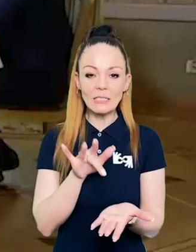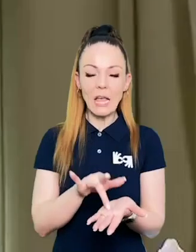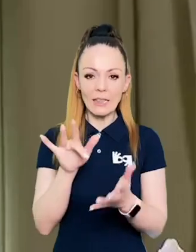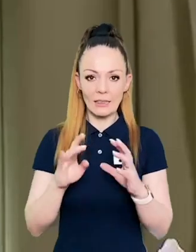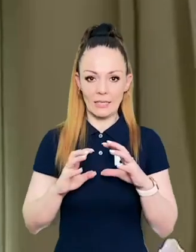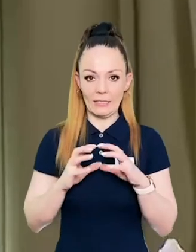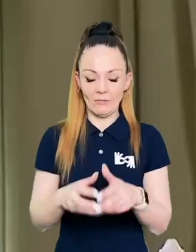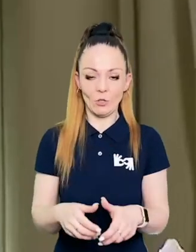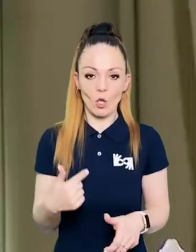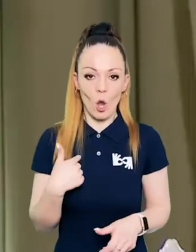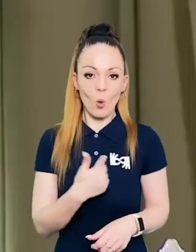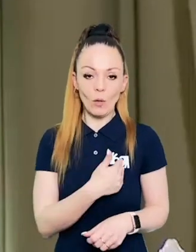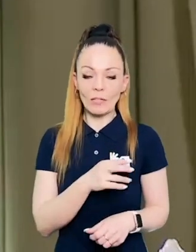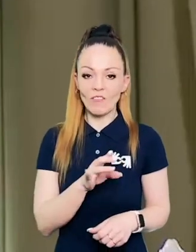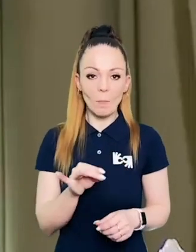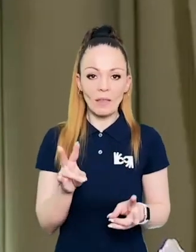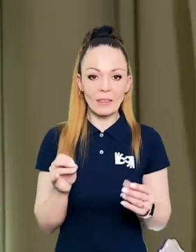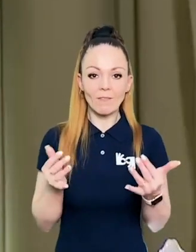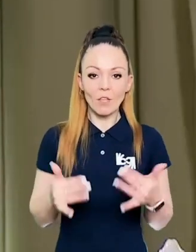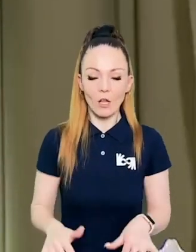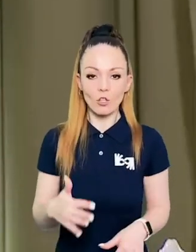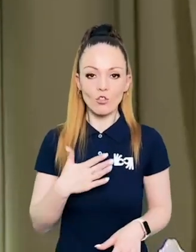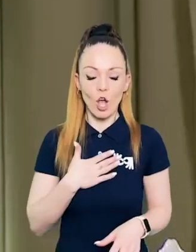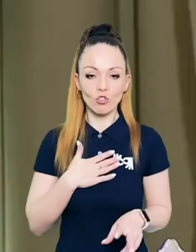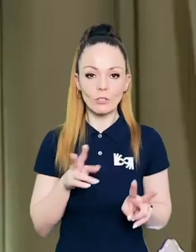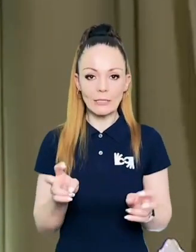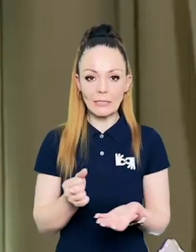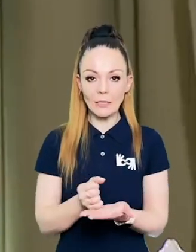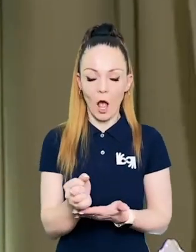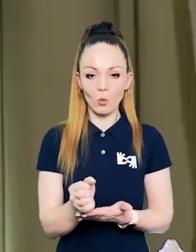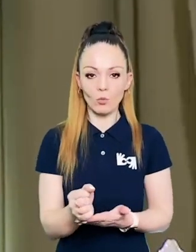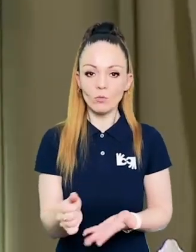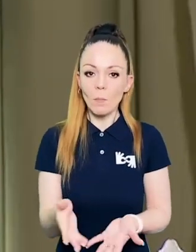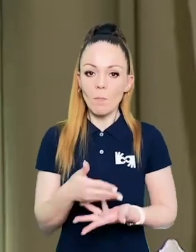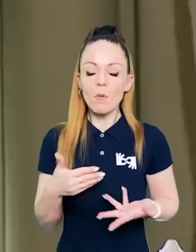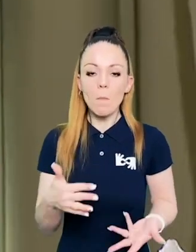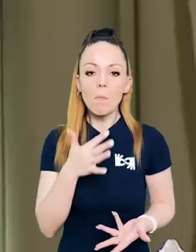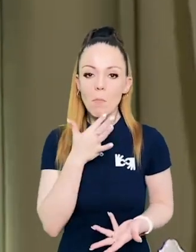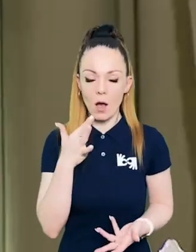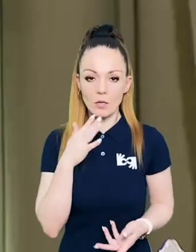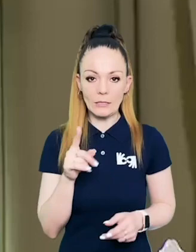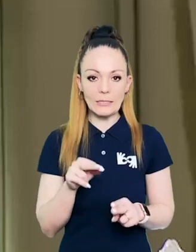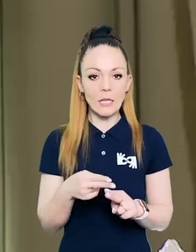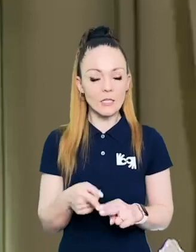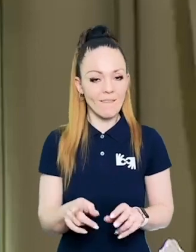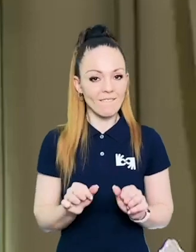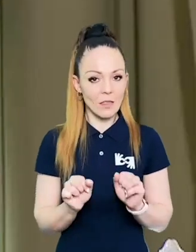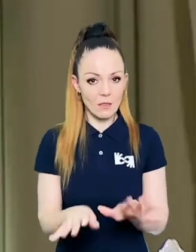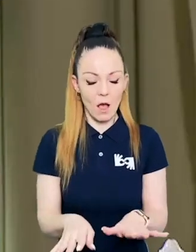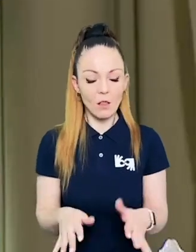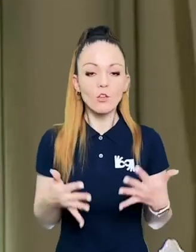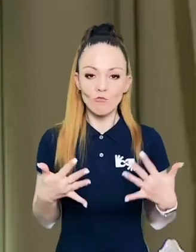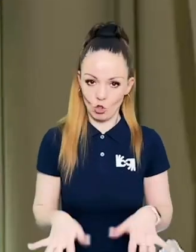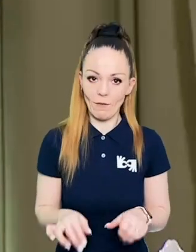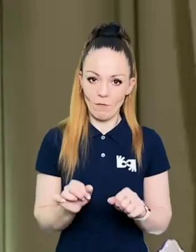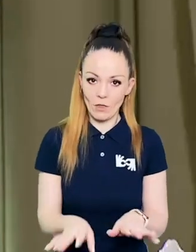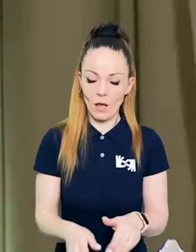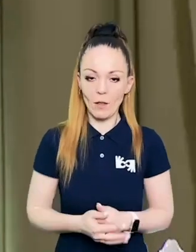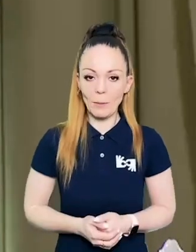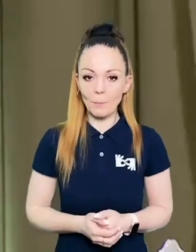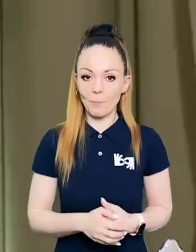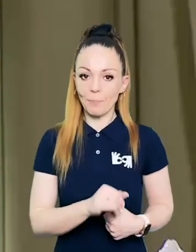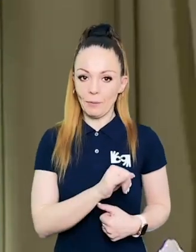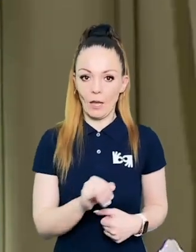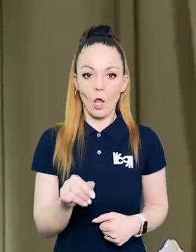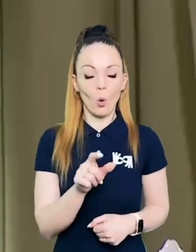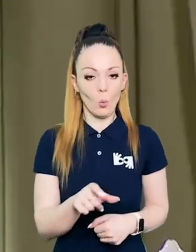світу. Я б хотів би не втратити наш статус. Ми багато за це всього віддали. Вже